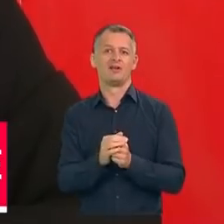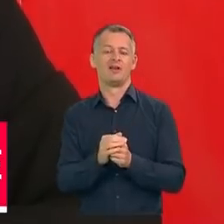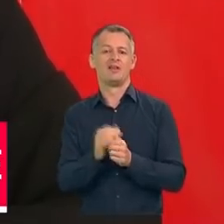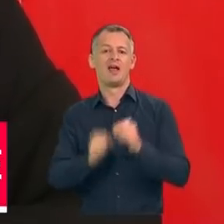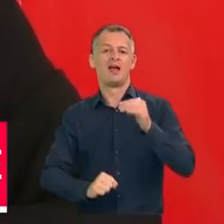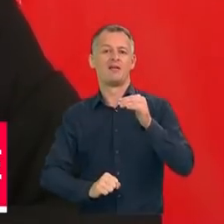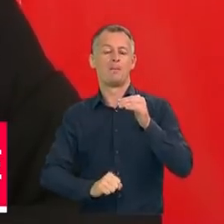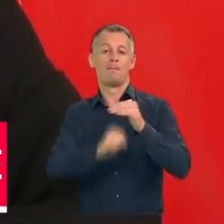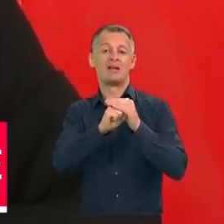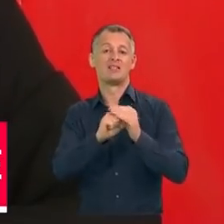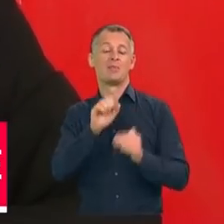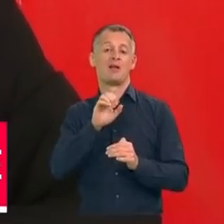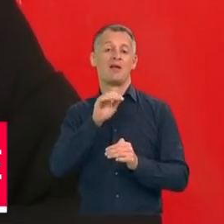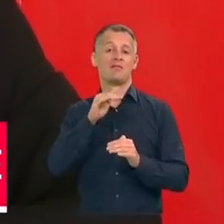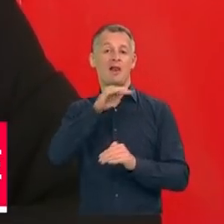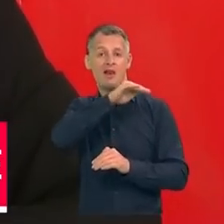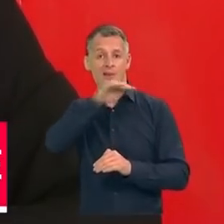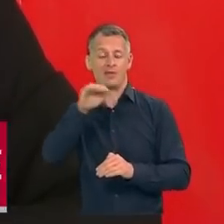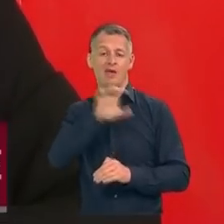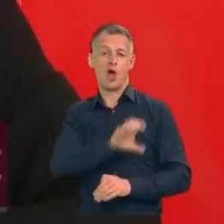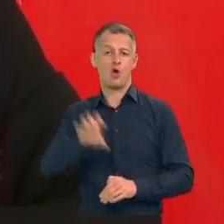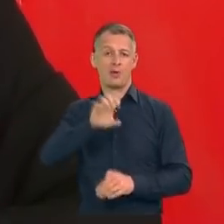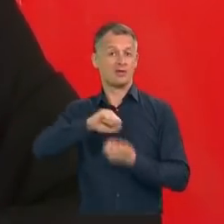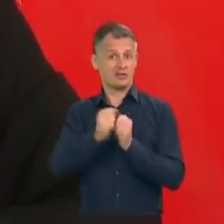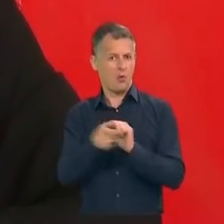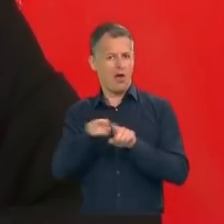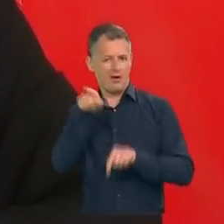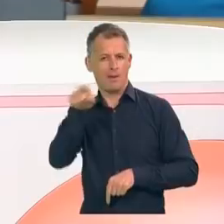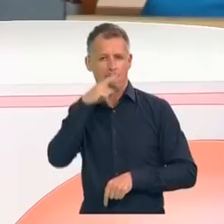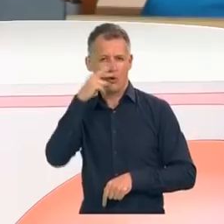limitele europene sau avem de asemenea un fenomen speculativ acolo.